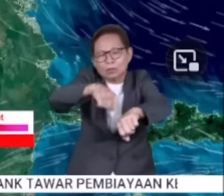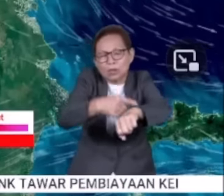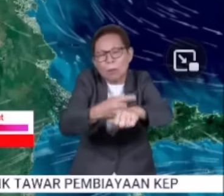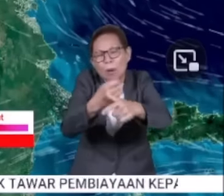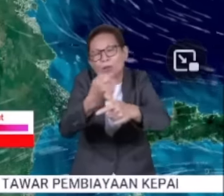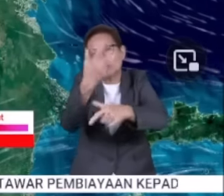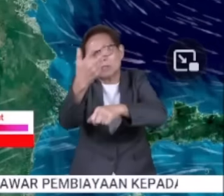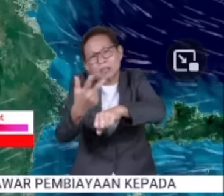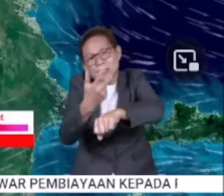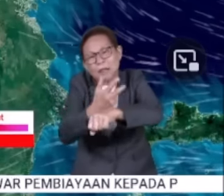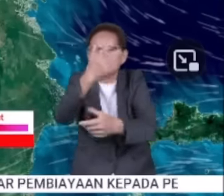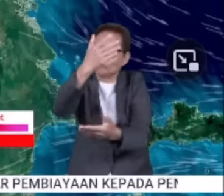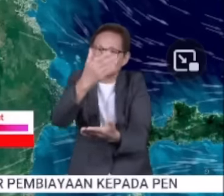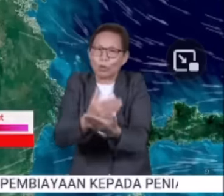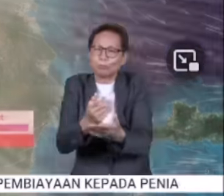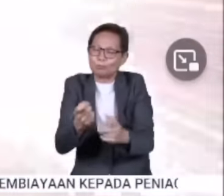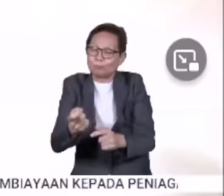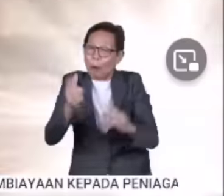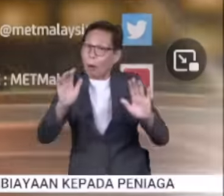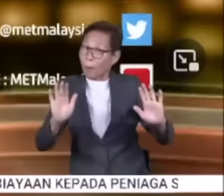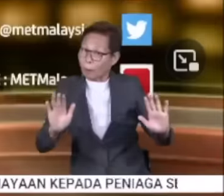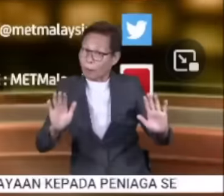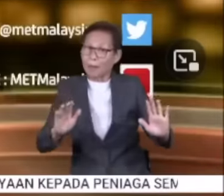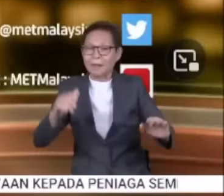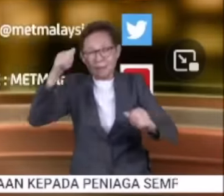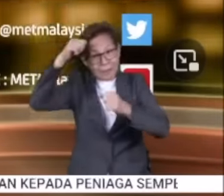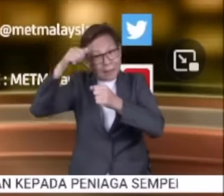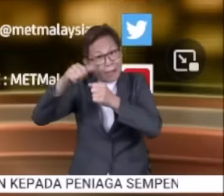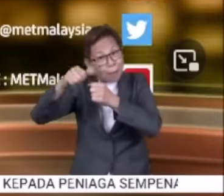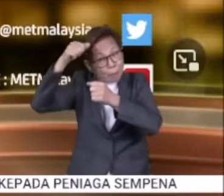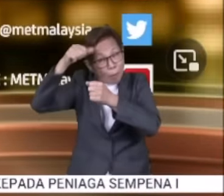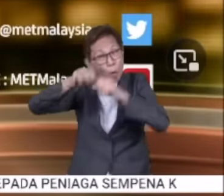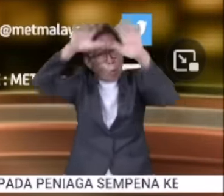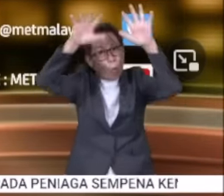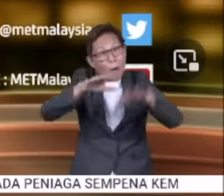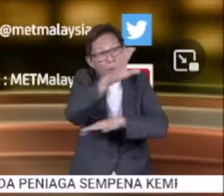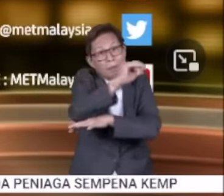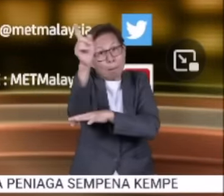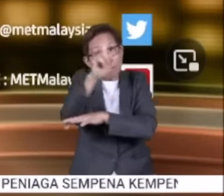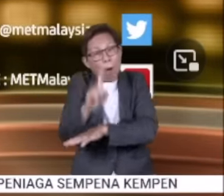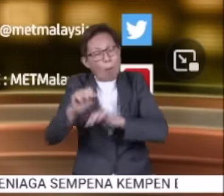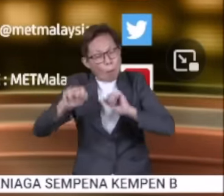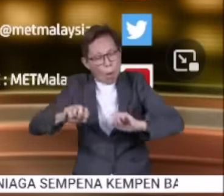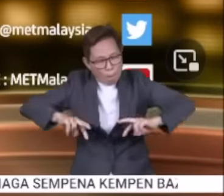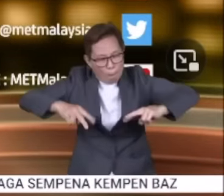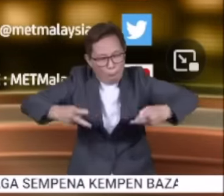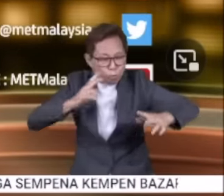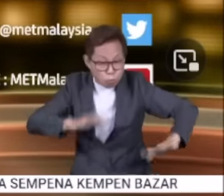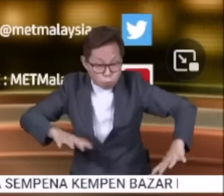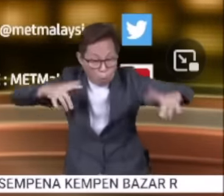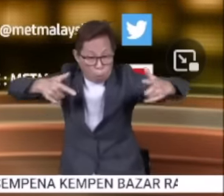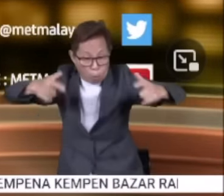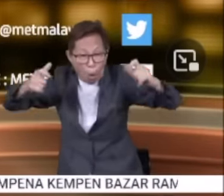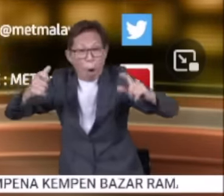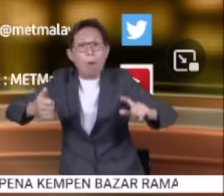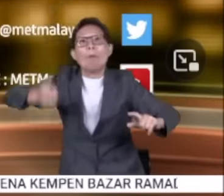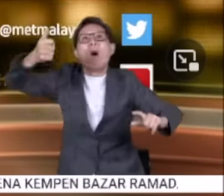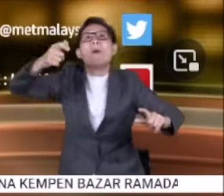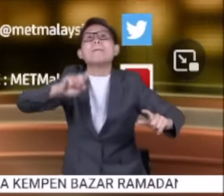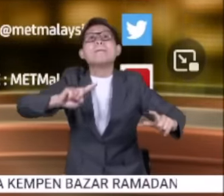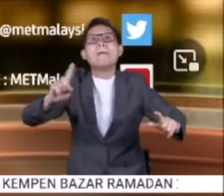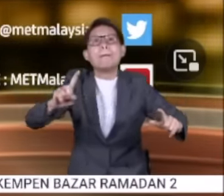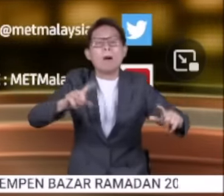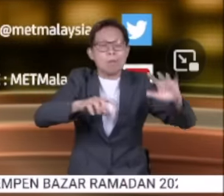hingga ke 3 jam sahaja lagi. Suka untuk saya ingatkan, keadaan hujan seteribut petir ini boleh menyebabkan banjir kilat terutamanya